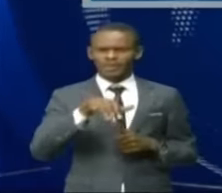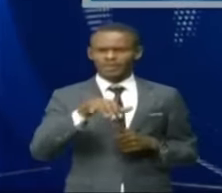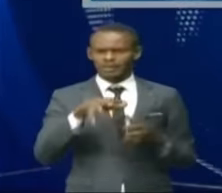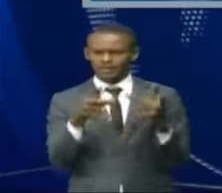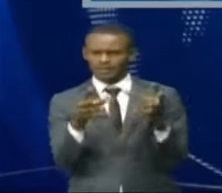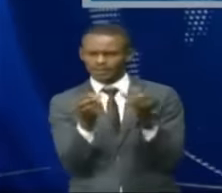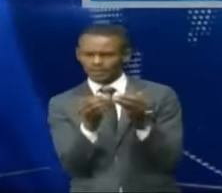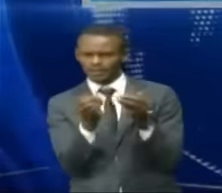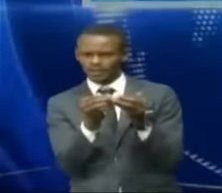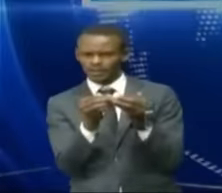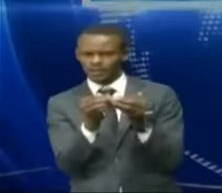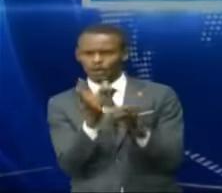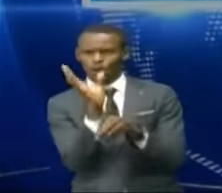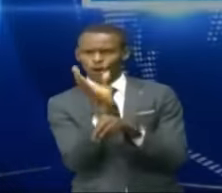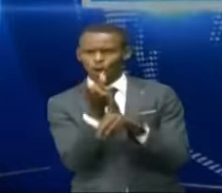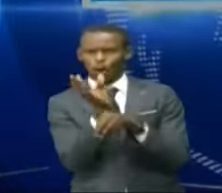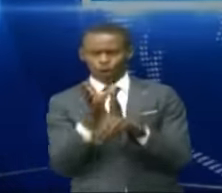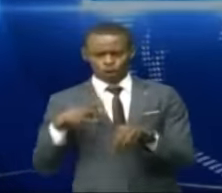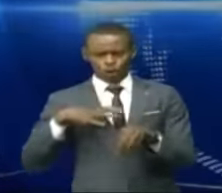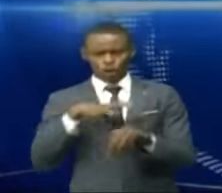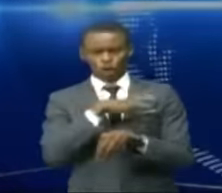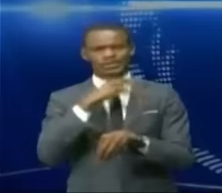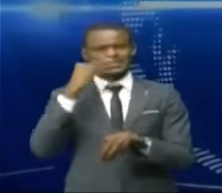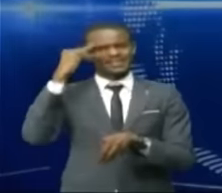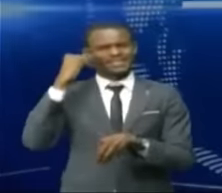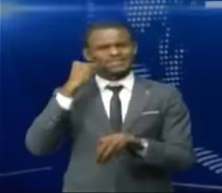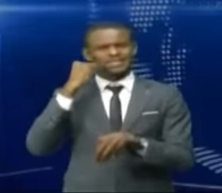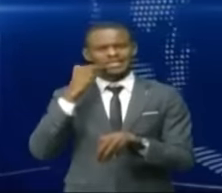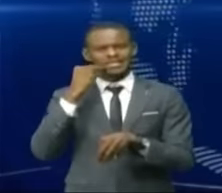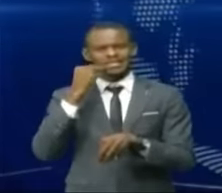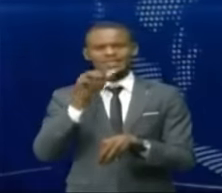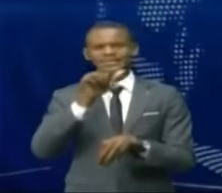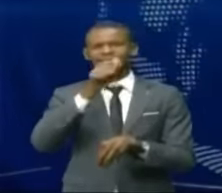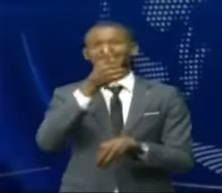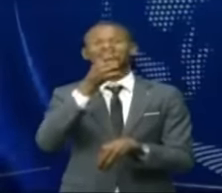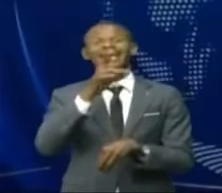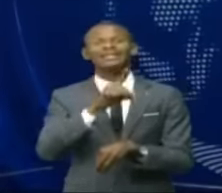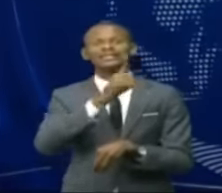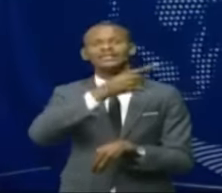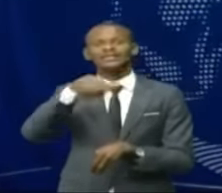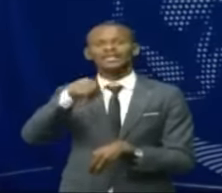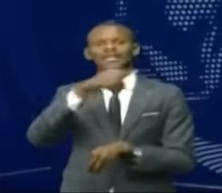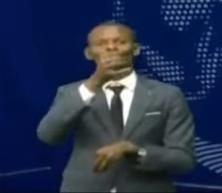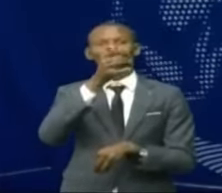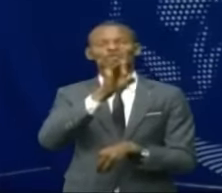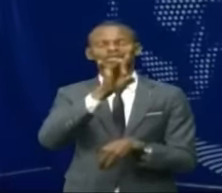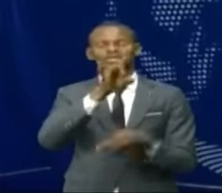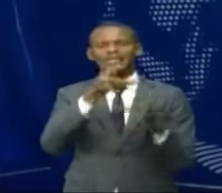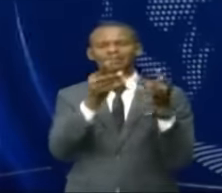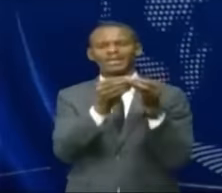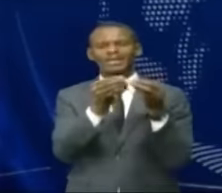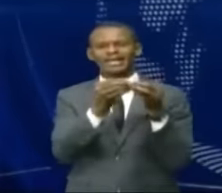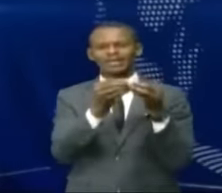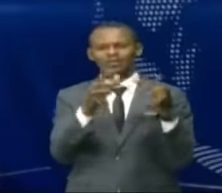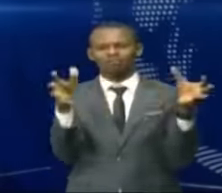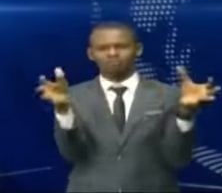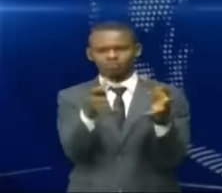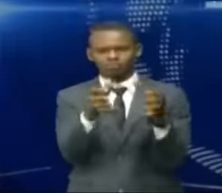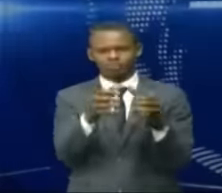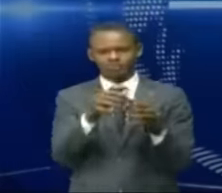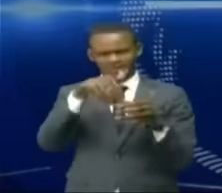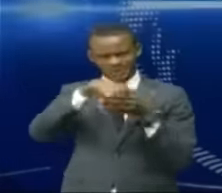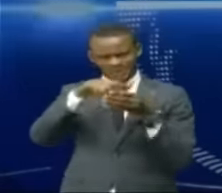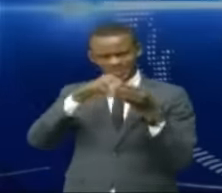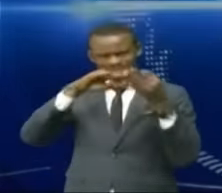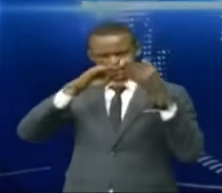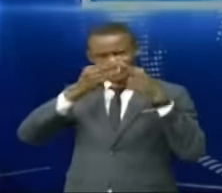118e réunion du Conseil des ministres tenue hier vendredi à la Cité de l'Union africaine, entre autres points abordés, le discours du chef de l'État